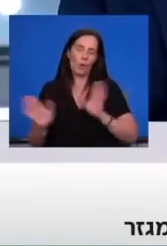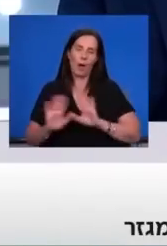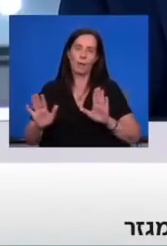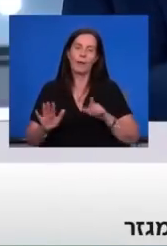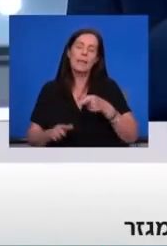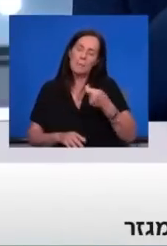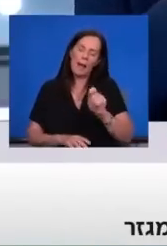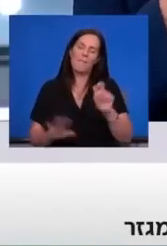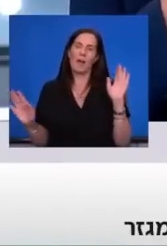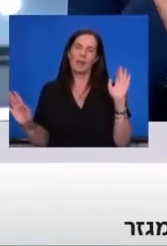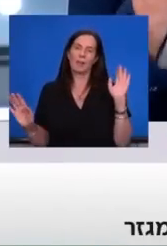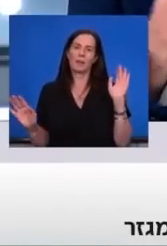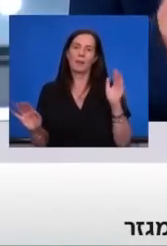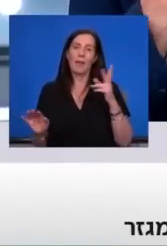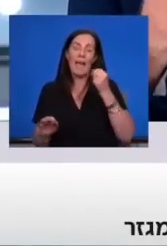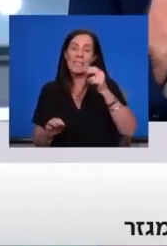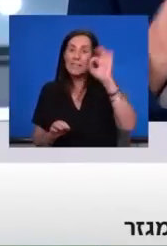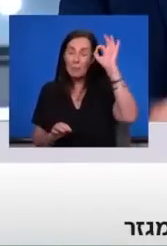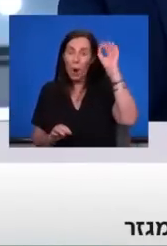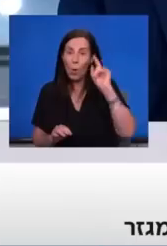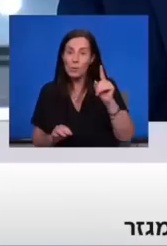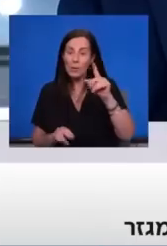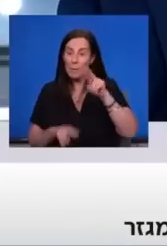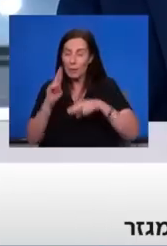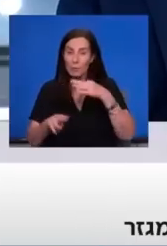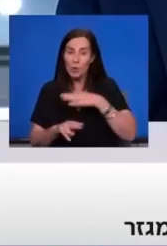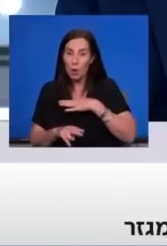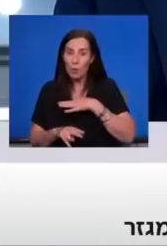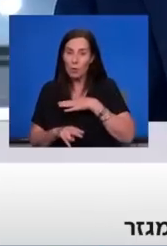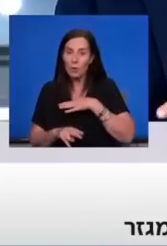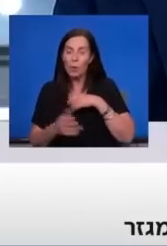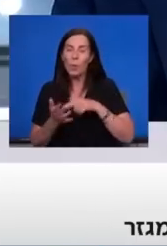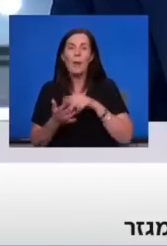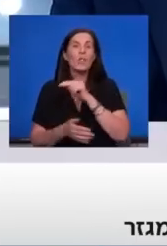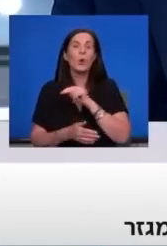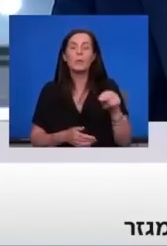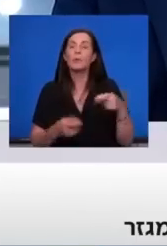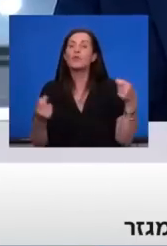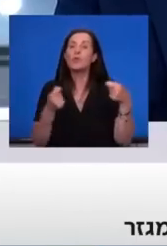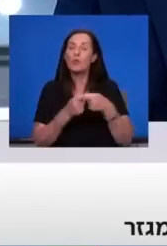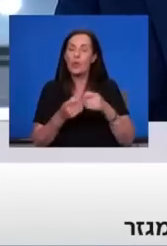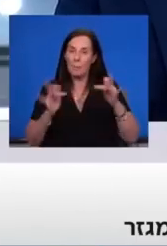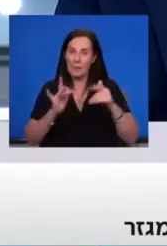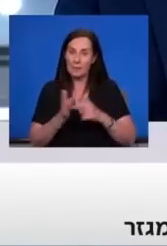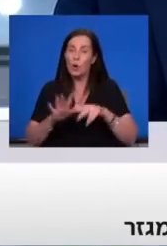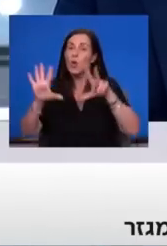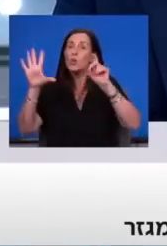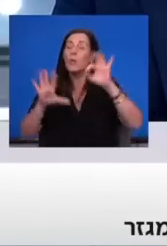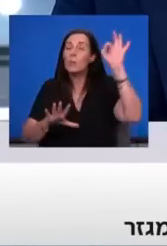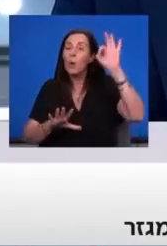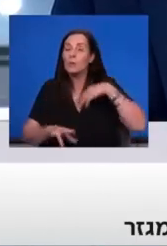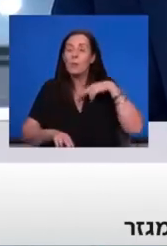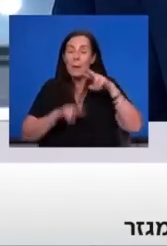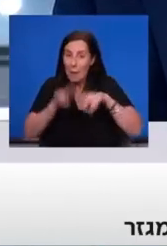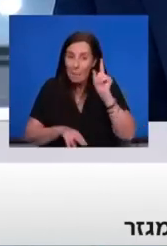בכוונה, 20% מהטיפול שלנו הוא בנושאים שקשורים בסכסוך, 80%